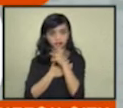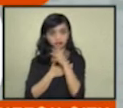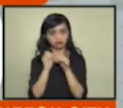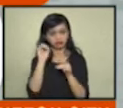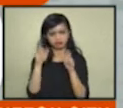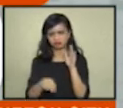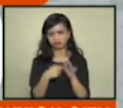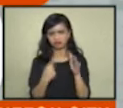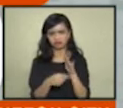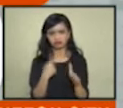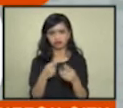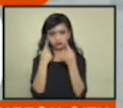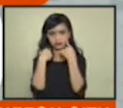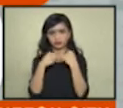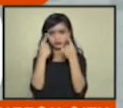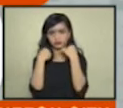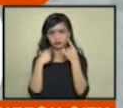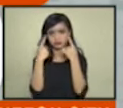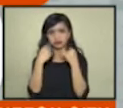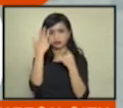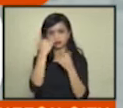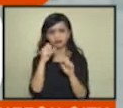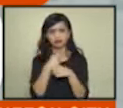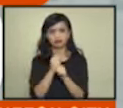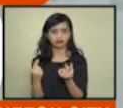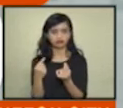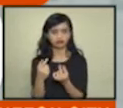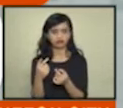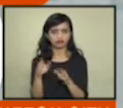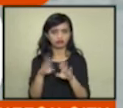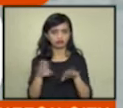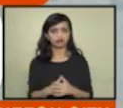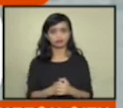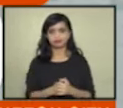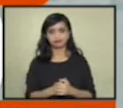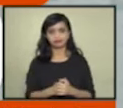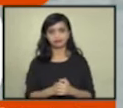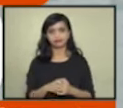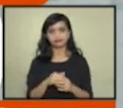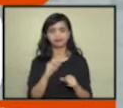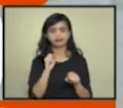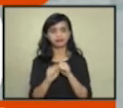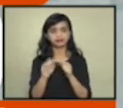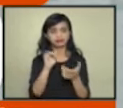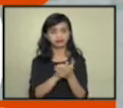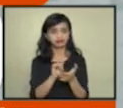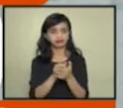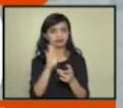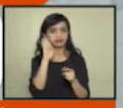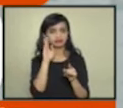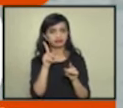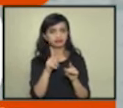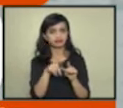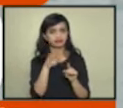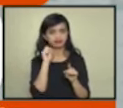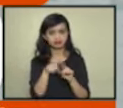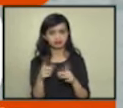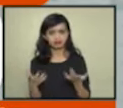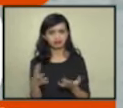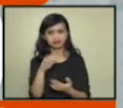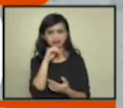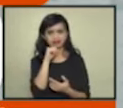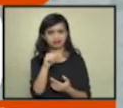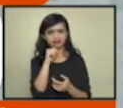Kuminsan talagang lumuluha na po dahil sa gagawan ng kanyang anak. Ay, so... Kami po bilang kapatid, bilang anak, hindi po